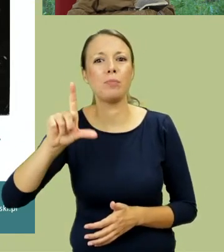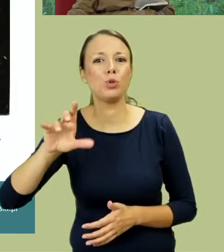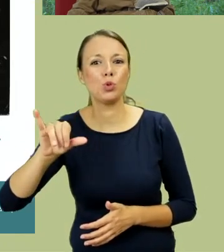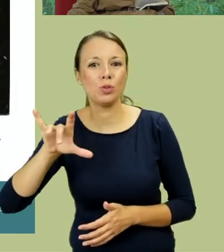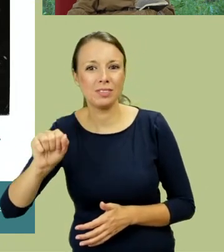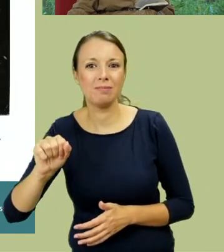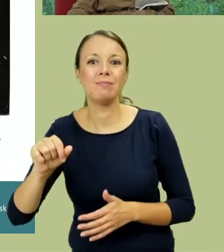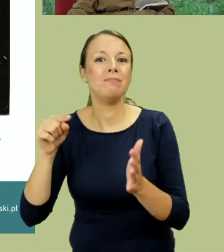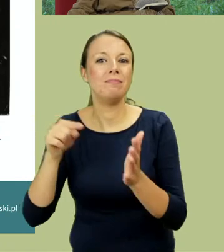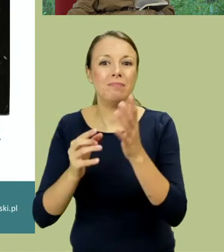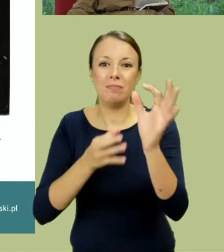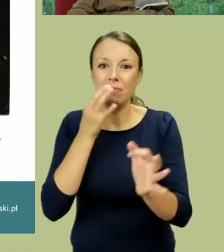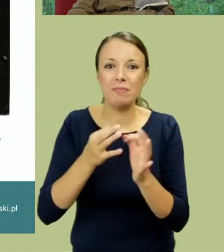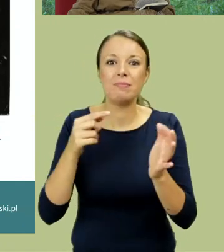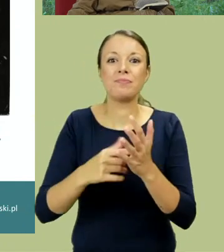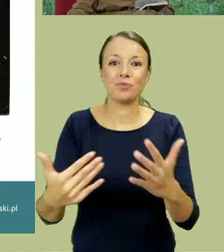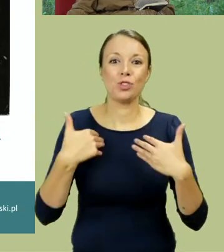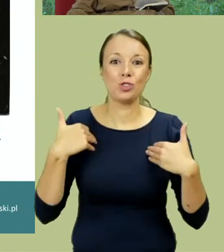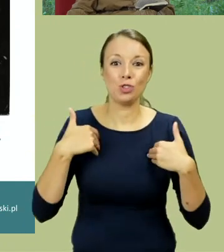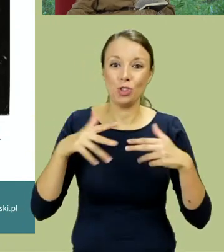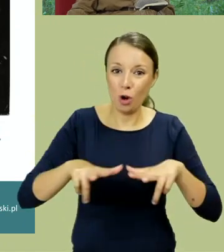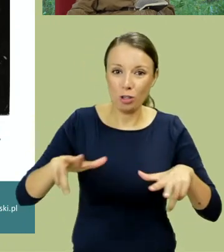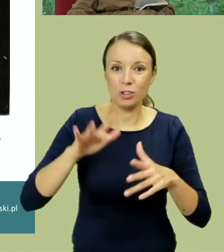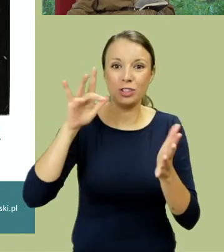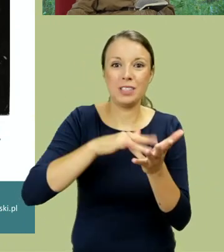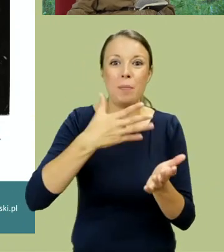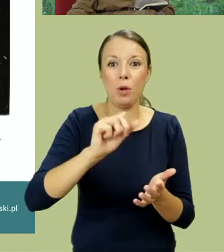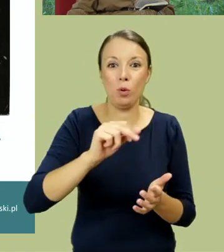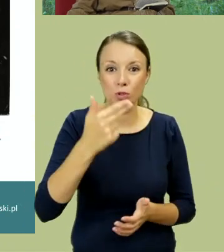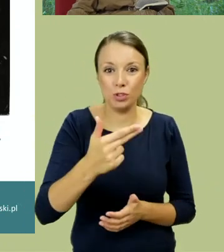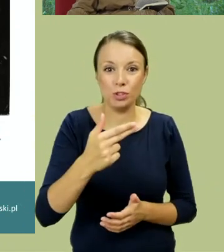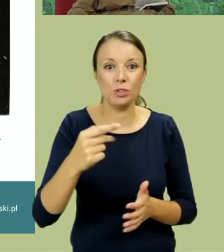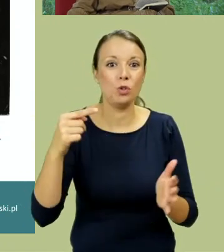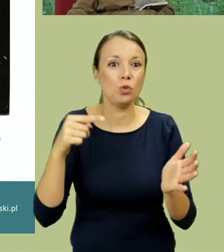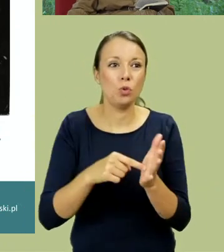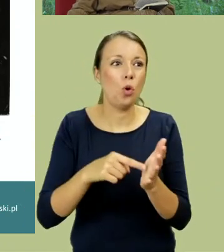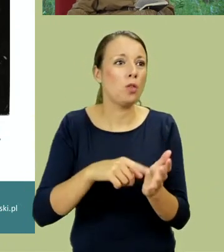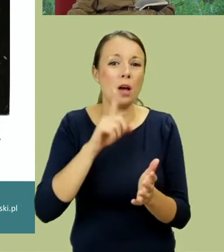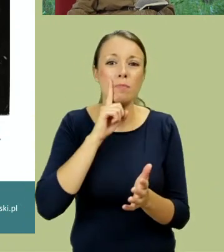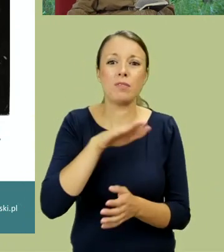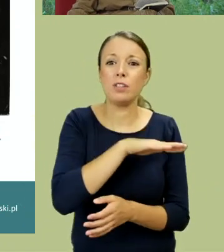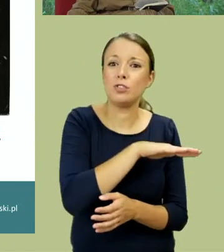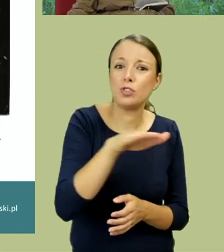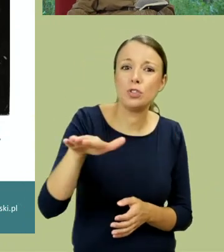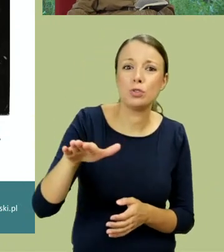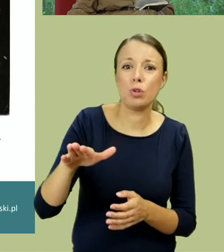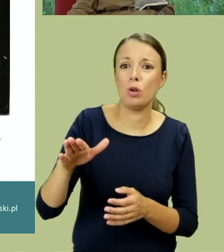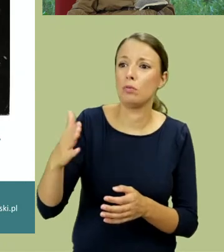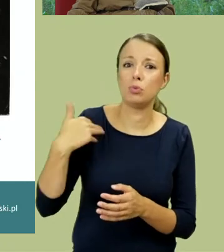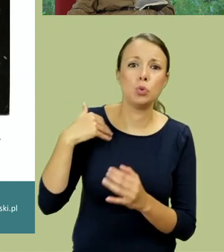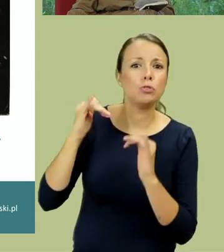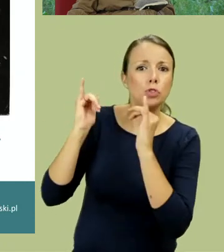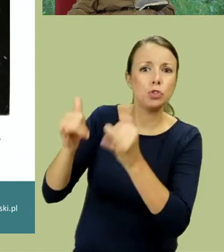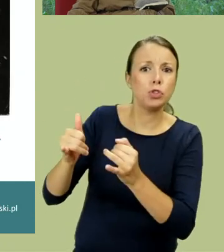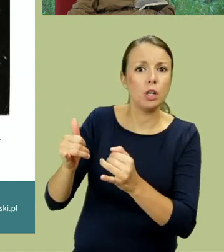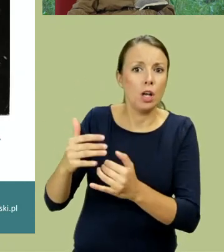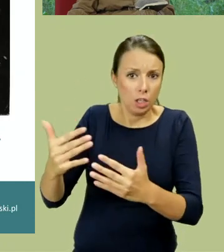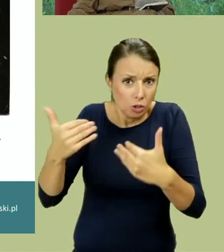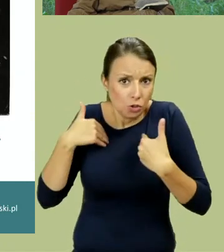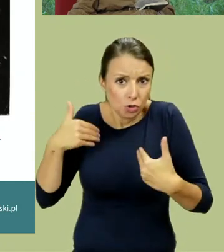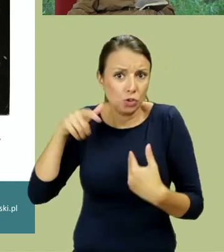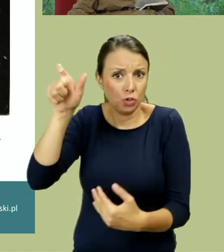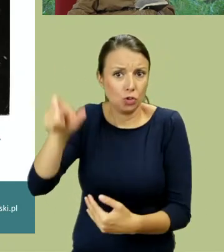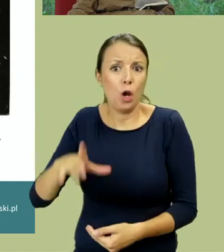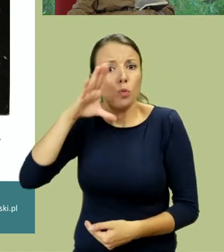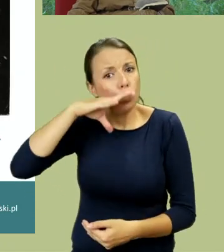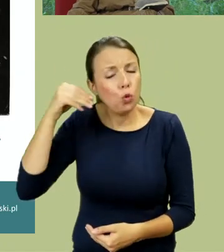w Milusinie podporządkowane było właściwie Józefowi Piłsudskiemu, temu jak wyglądał